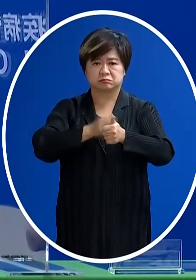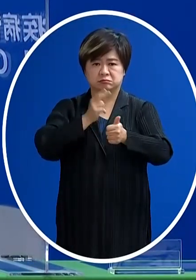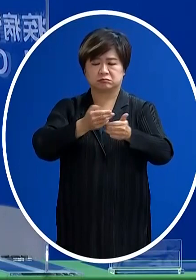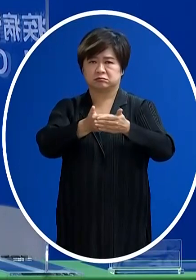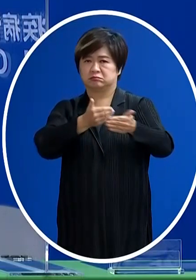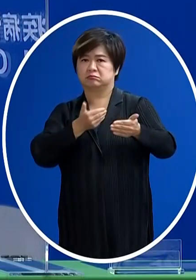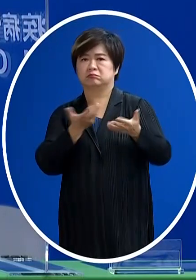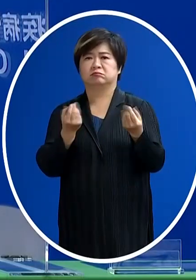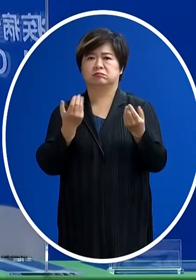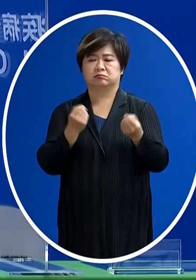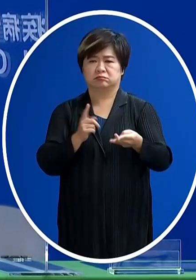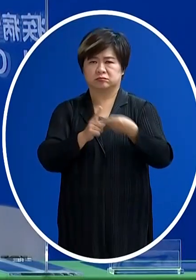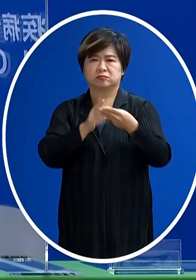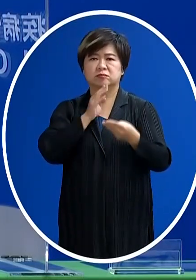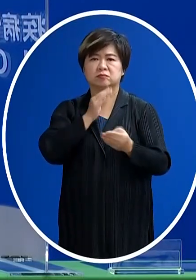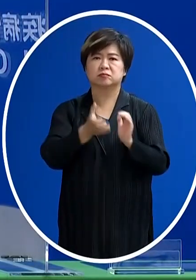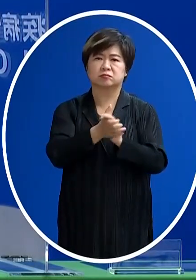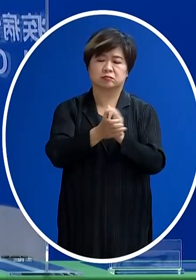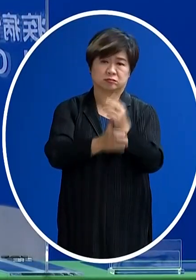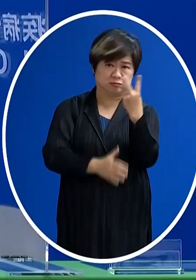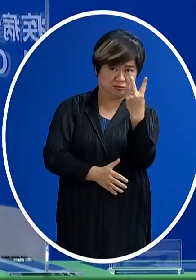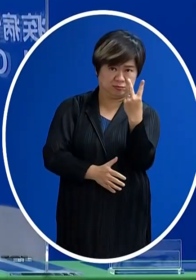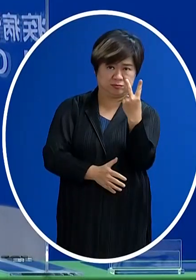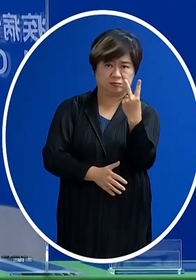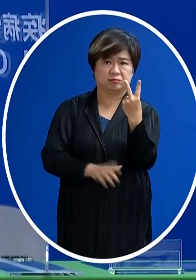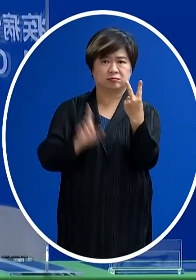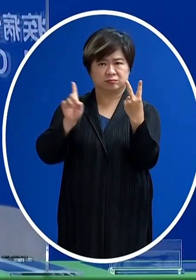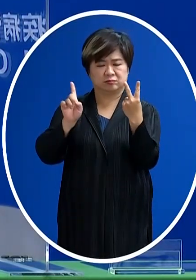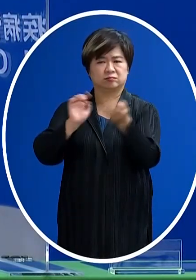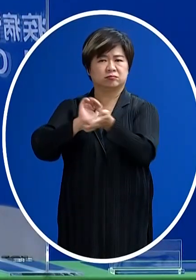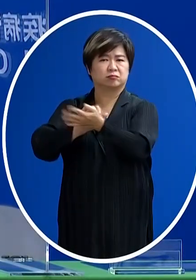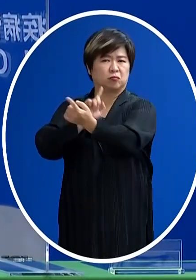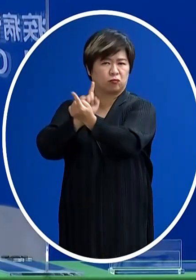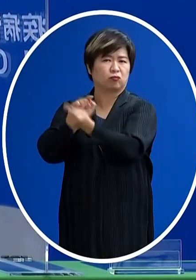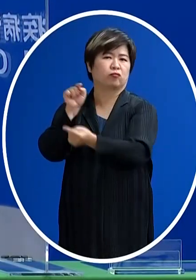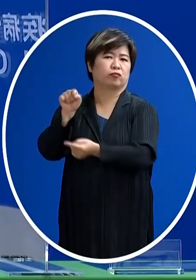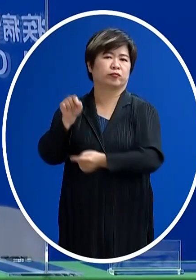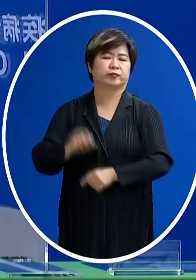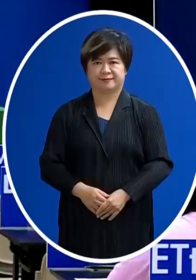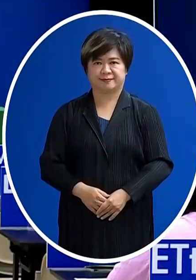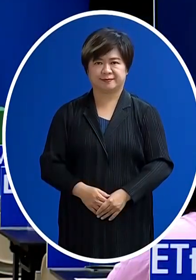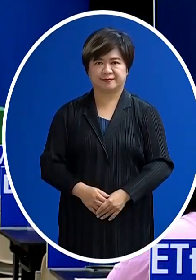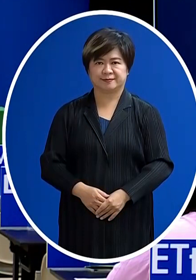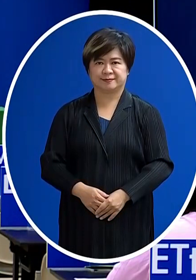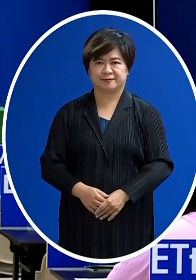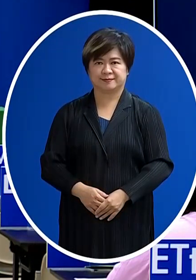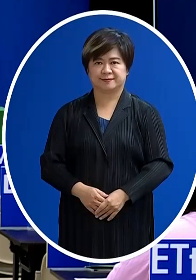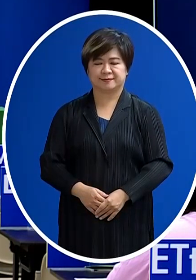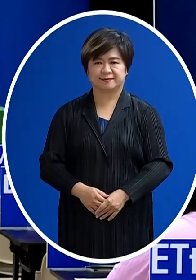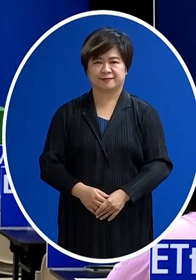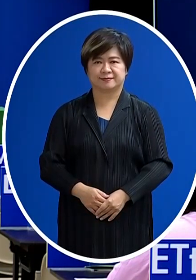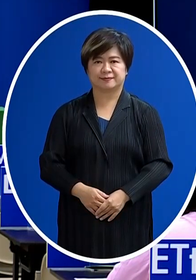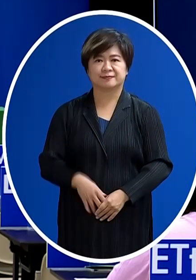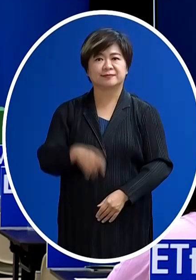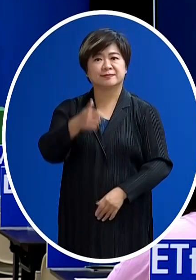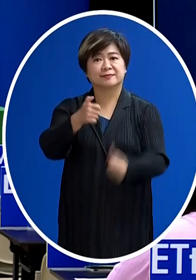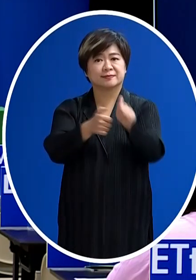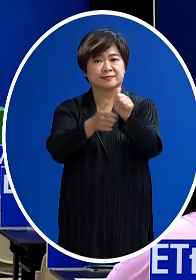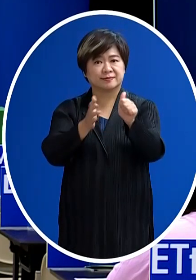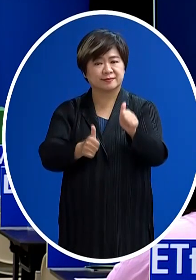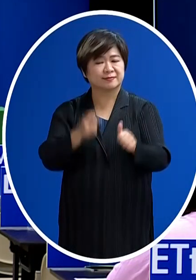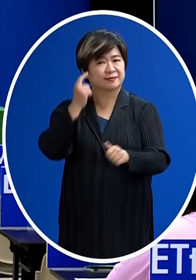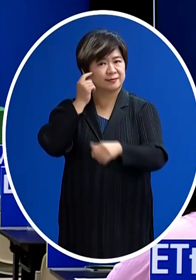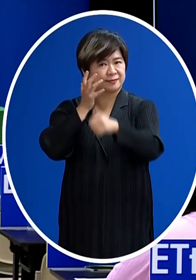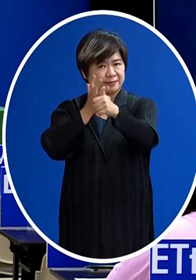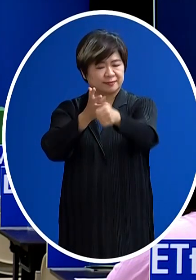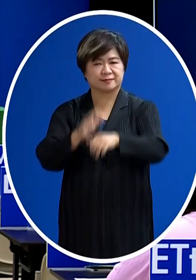对象，主要就是2位朋友齁跟一位这个就医时候的接触者。 谢谢副指挥官，想要请